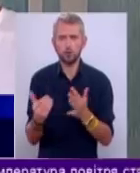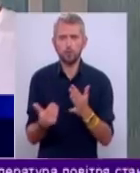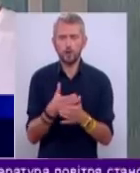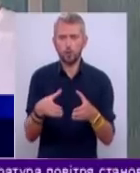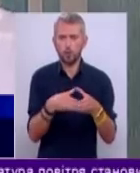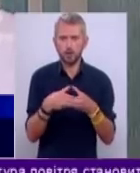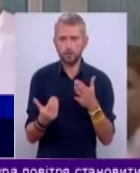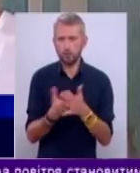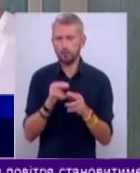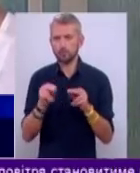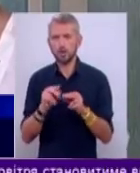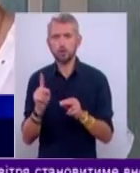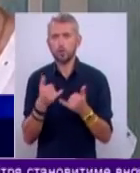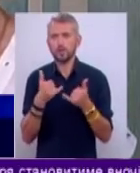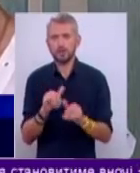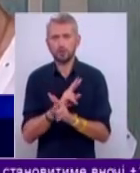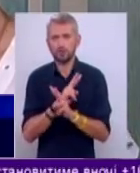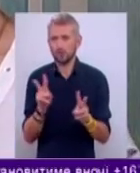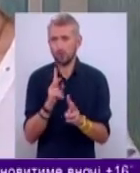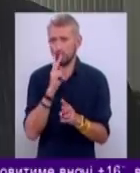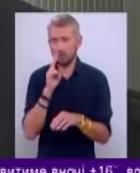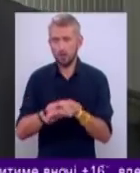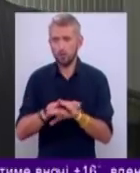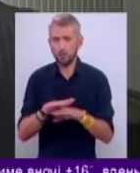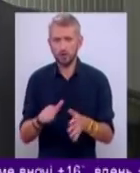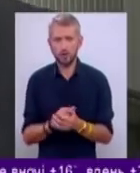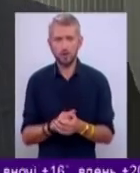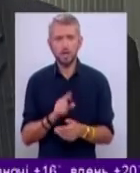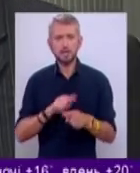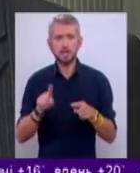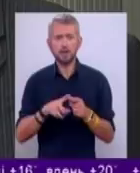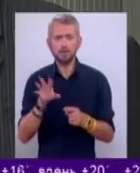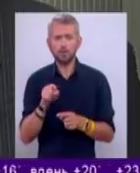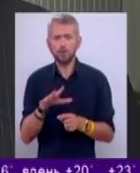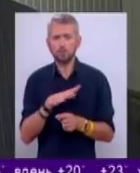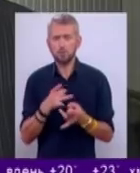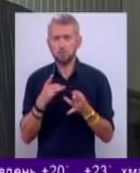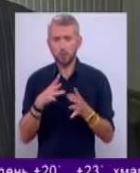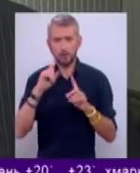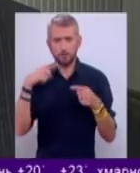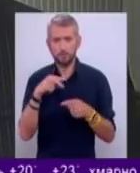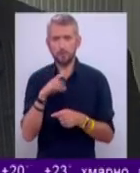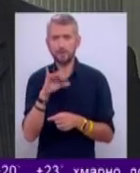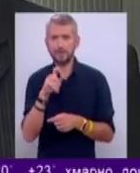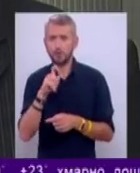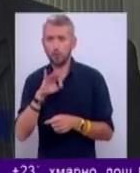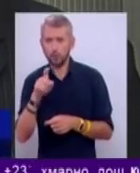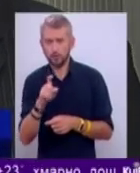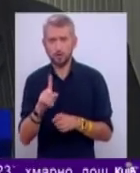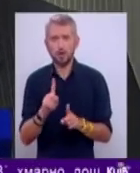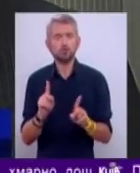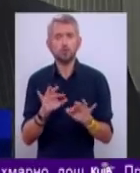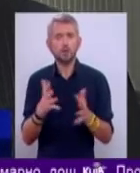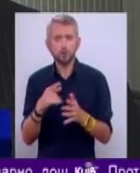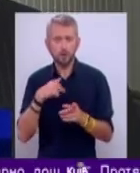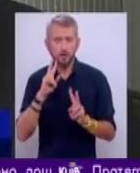тобто, в принципі, чогось дивного, ніхто за ним нічого не прийшов. Скоріше всього, він був просто в психозі, тобто в конкретному неадекваті. Що там відбувалося,